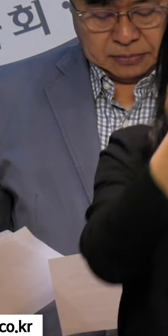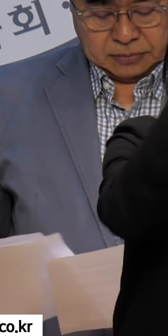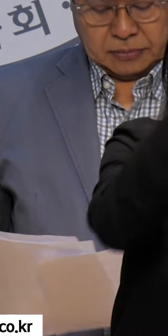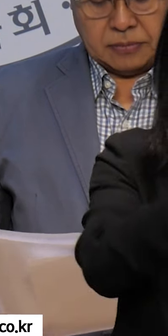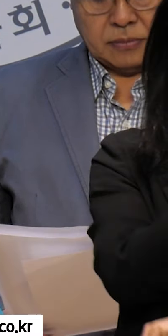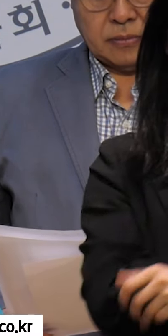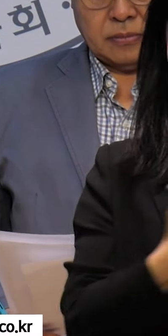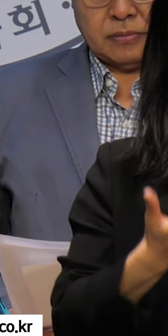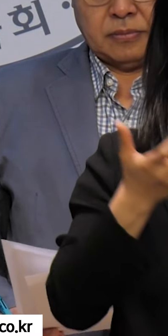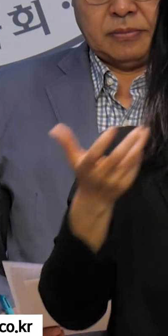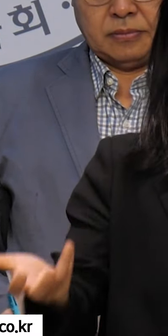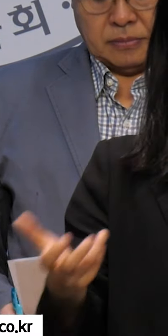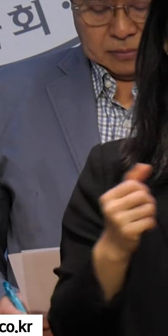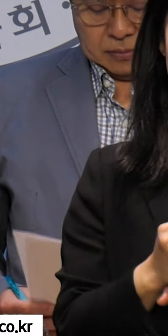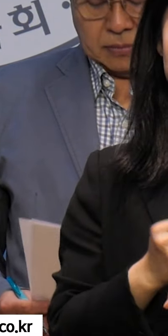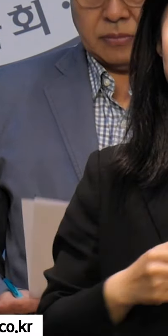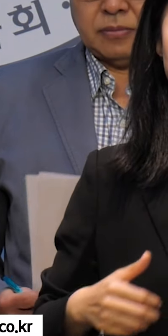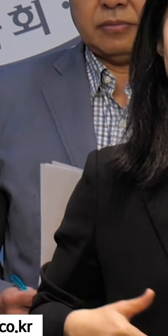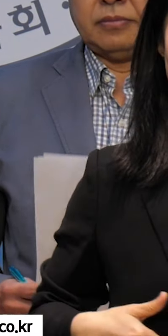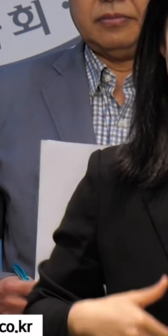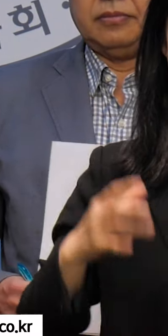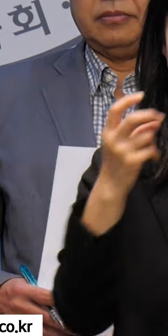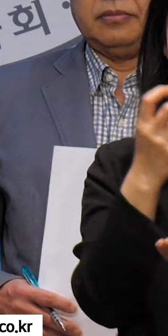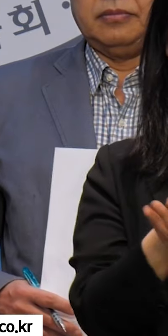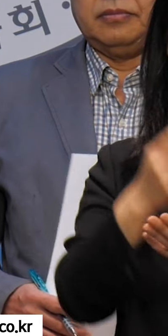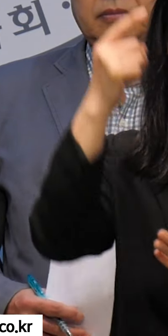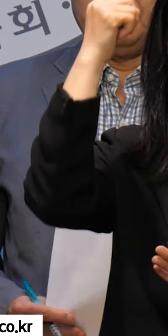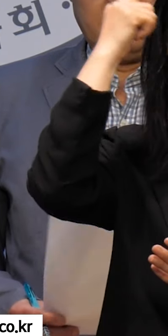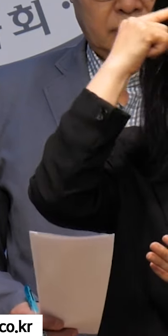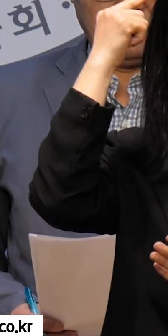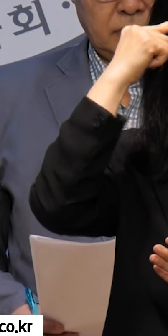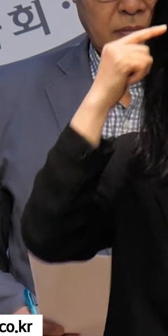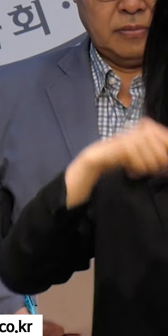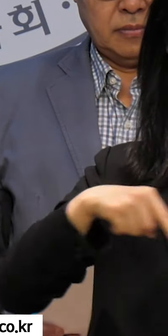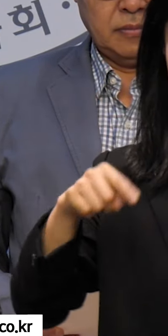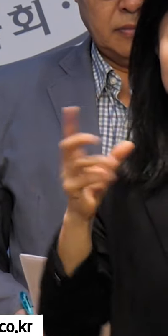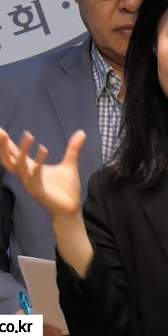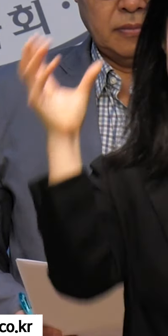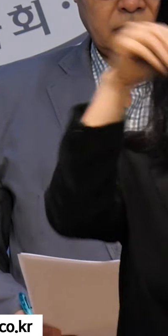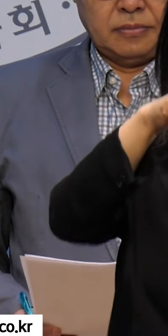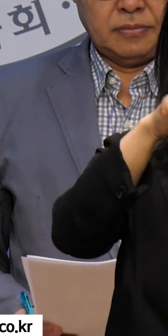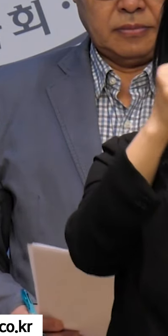분권적 행정체계로 바꾸는 헌법적 정치를 마련해야 한다.